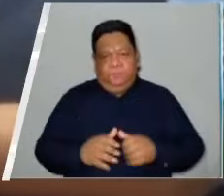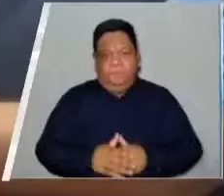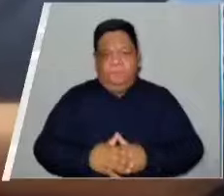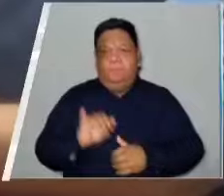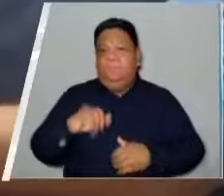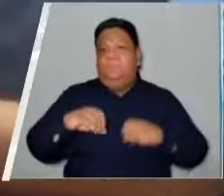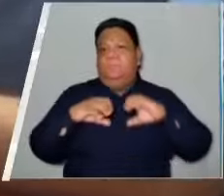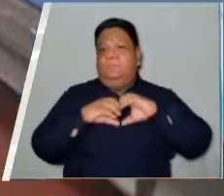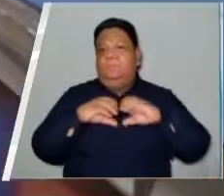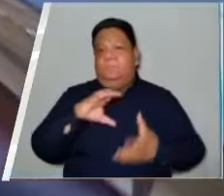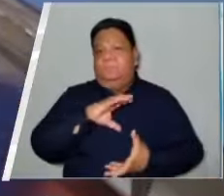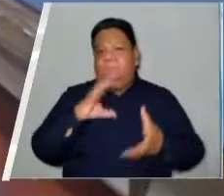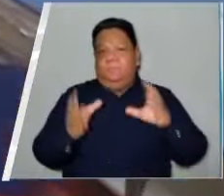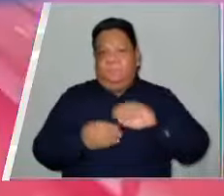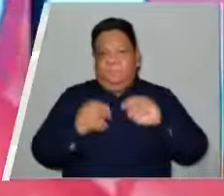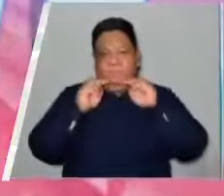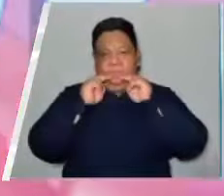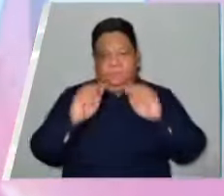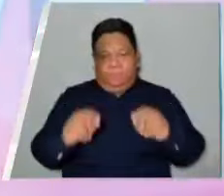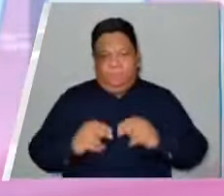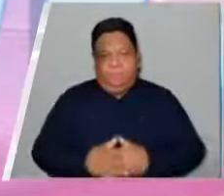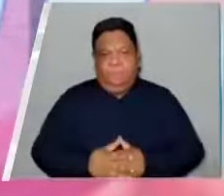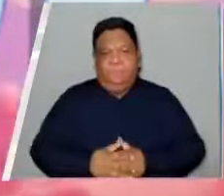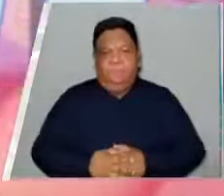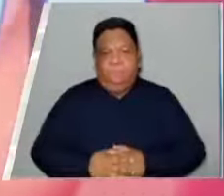Mark Salazar, ang inyong saksi.